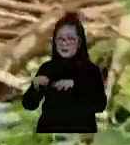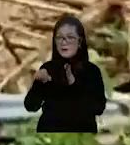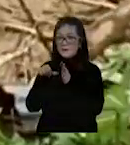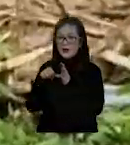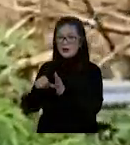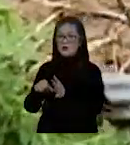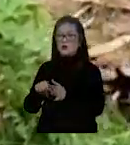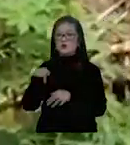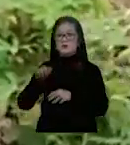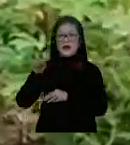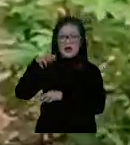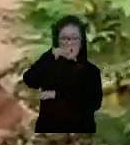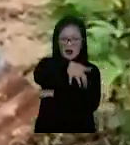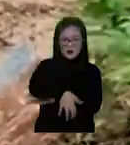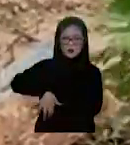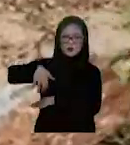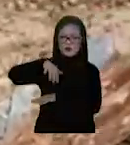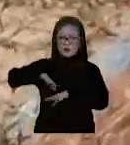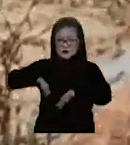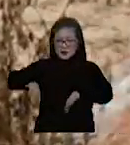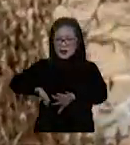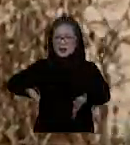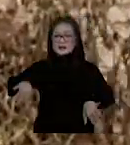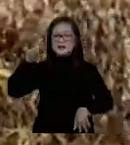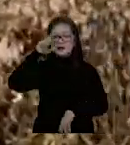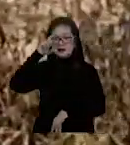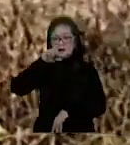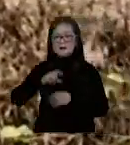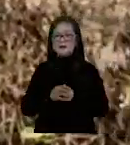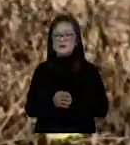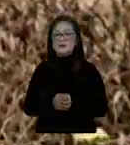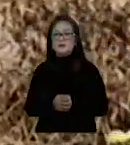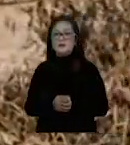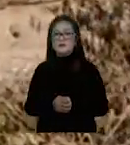Dari Kabupaten Goa, Sulawesi Selatan, Bukma, iNews melaporkan.